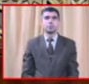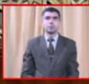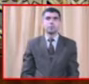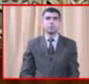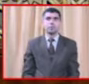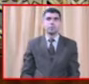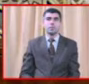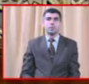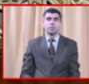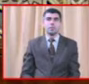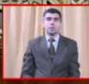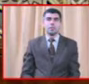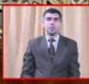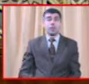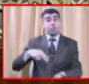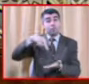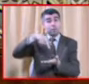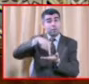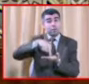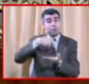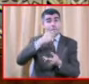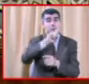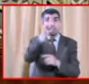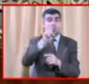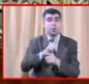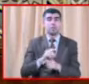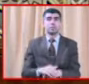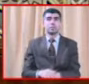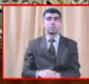تفضل السيد واضع السؤال. عفوا،